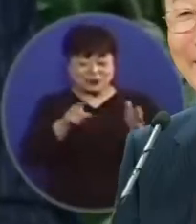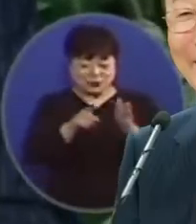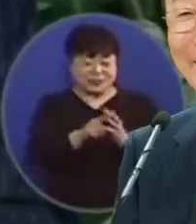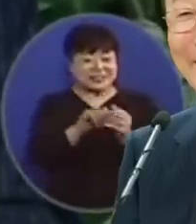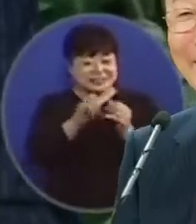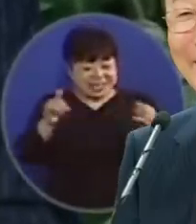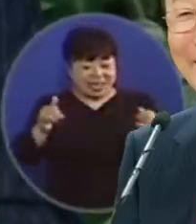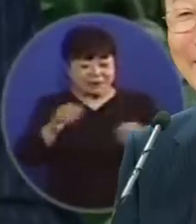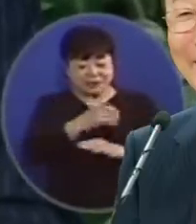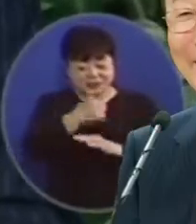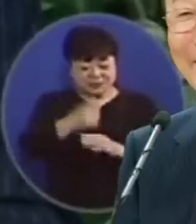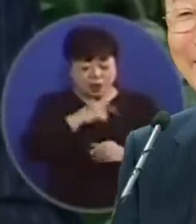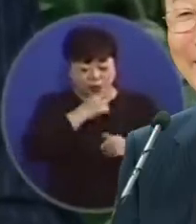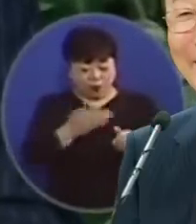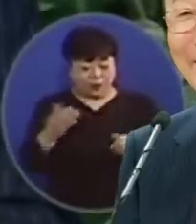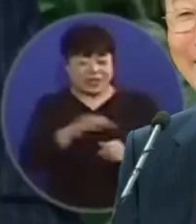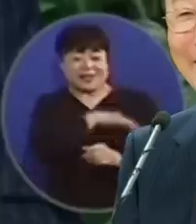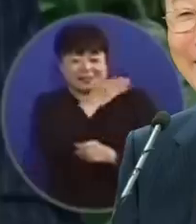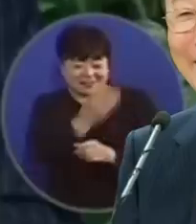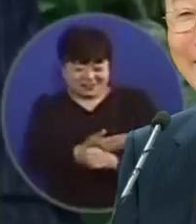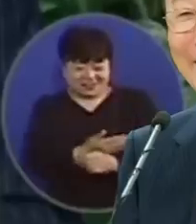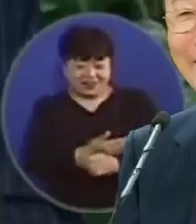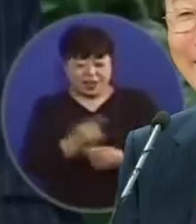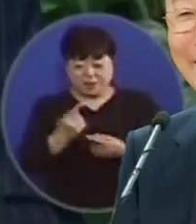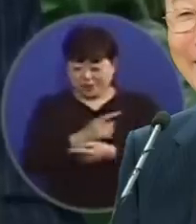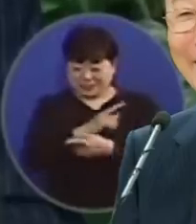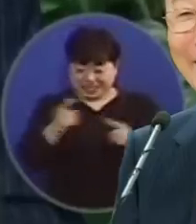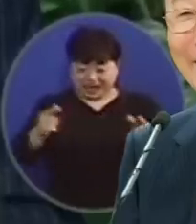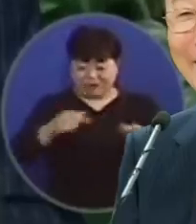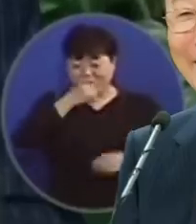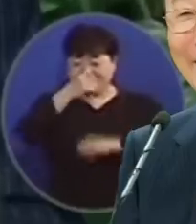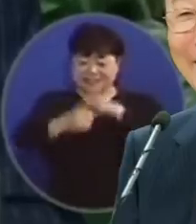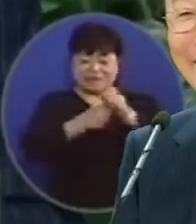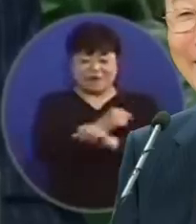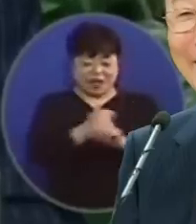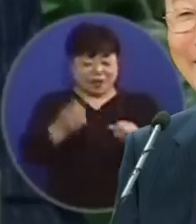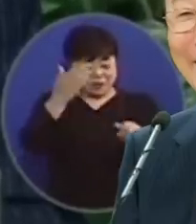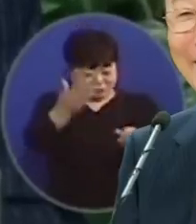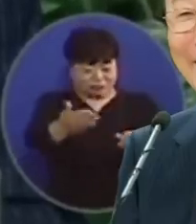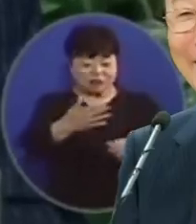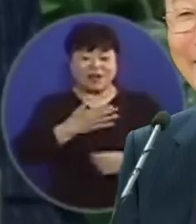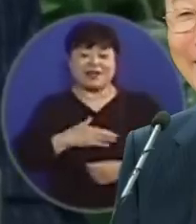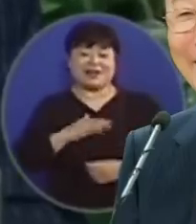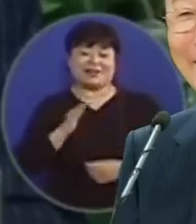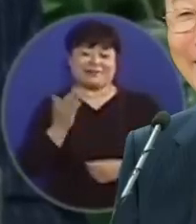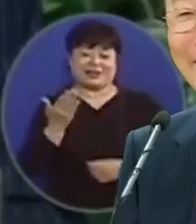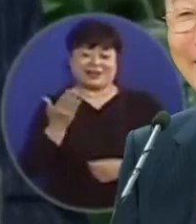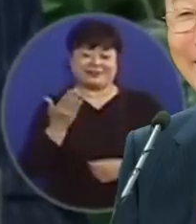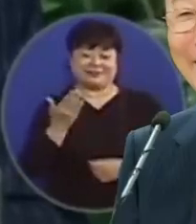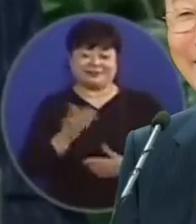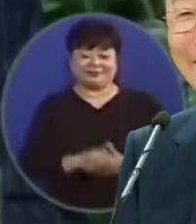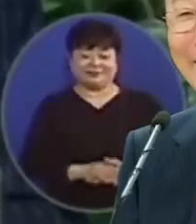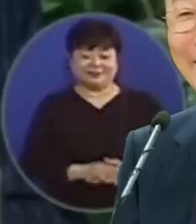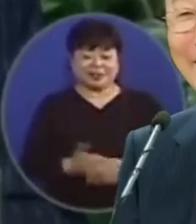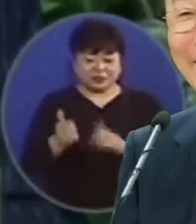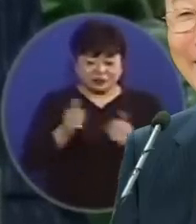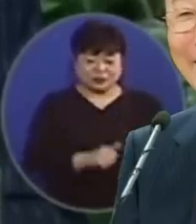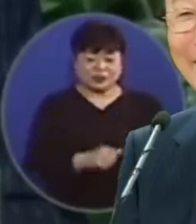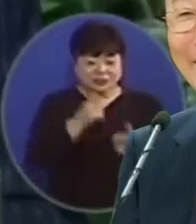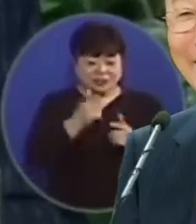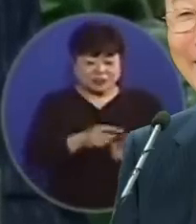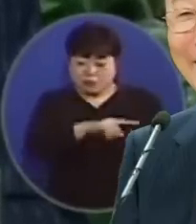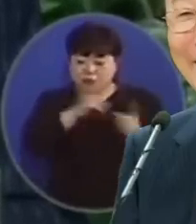사람 그리스도의 보혈의 능력이 변치 않고 자유와 해방을 주신다는 것을 알아야 되는 것입니다. 죽으신